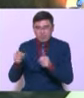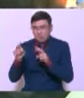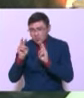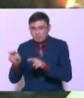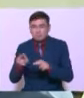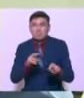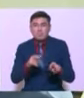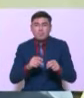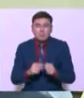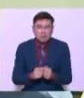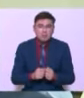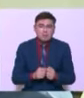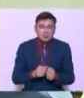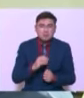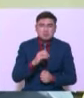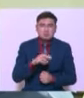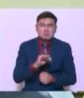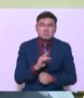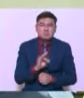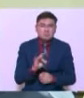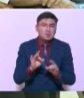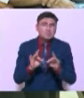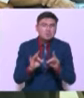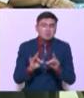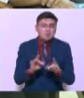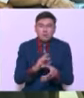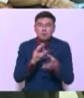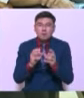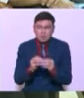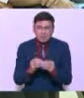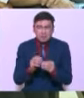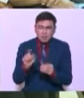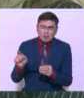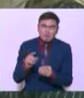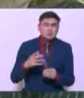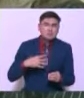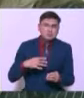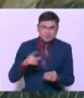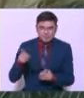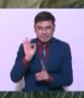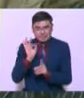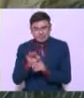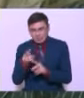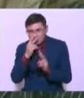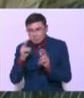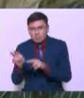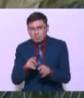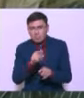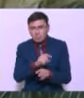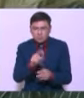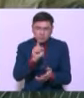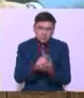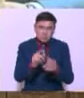спикера, самой главной целью наблюдателей было проследить, чтобы голосование велось открыто и прозрачно. Всего по области за референдумом наблюдали